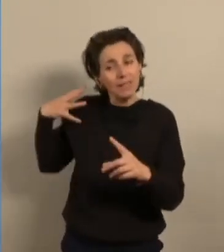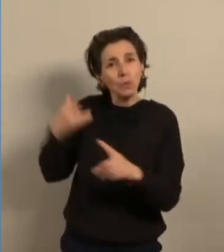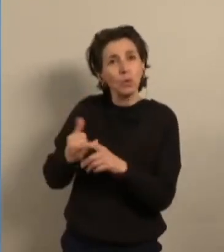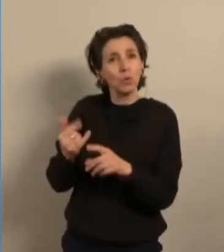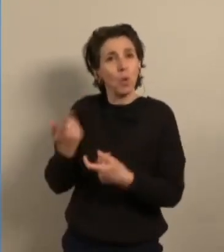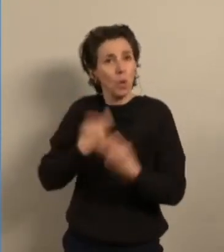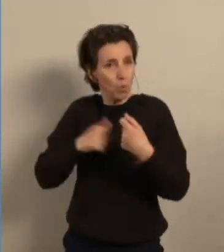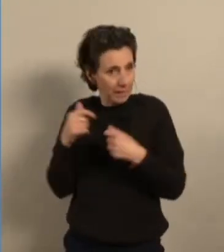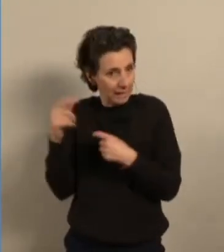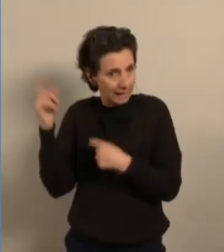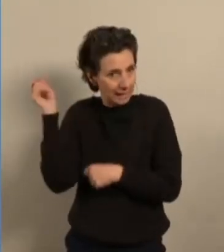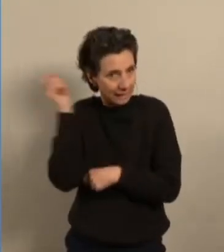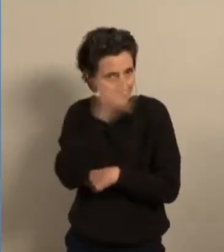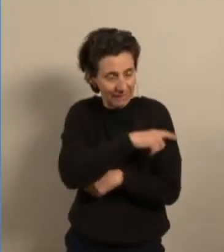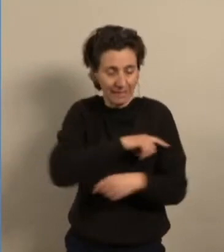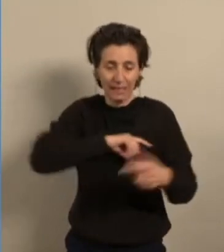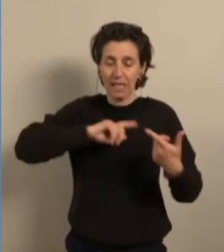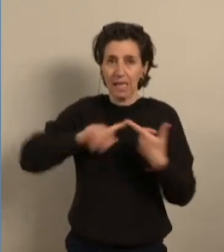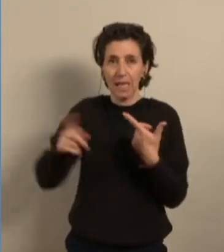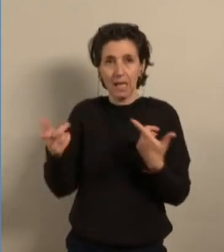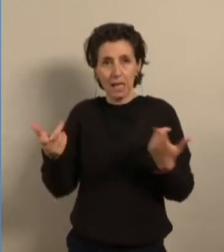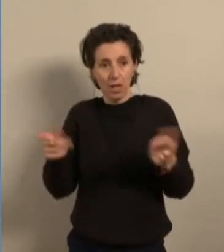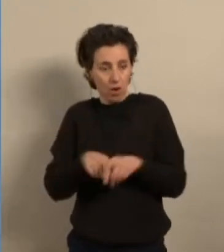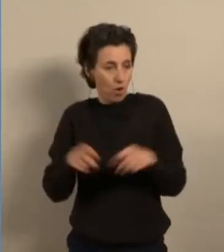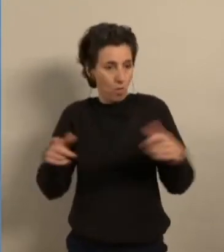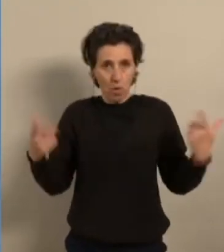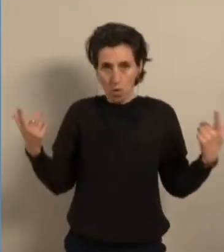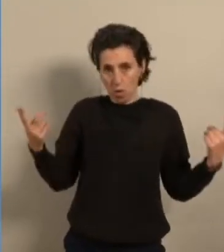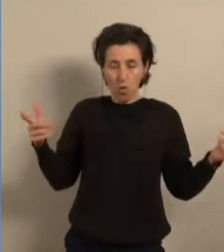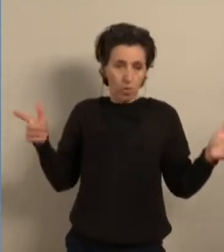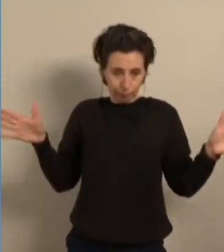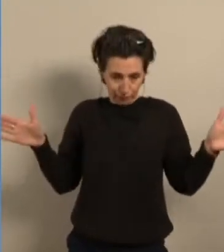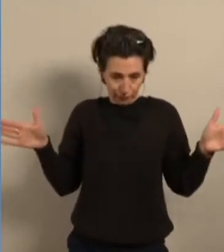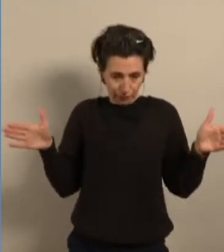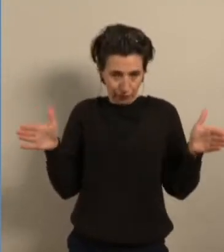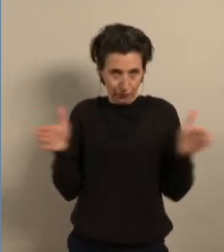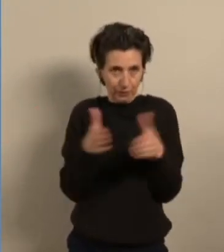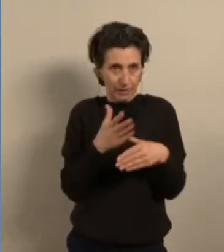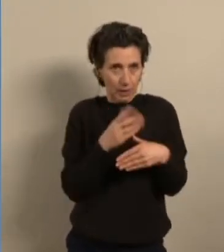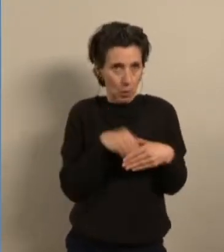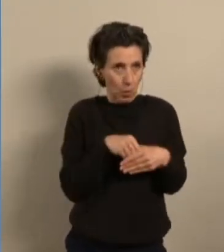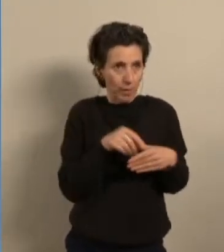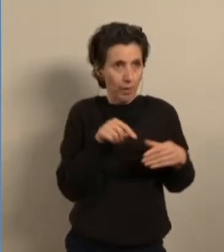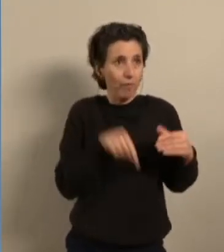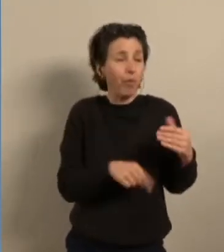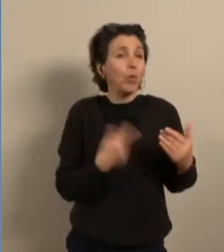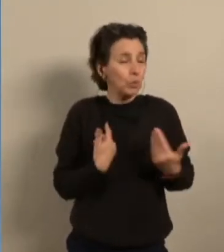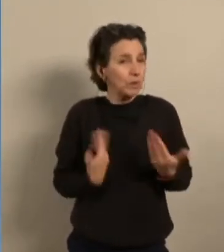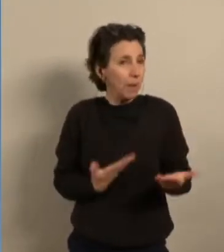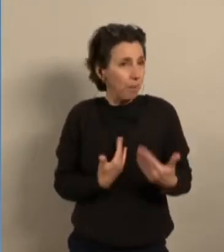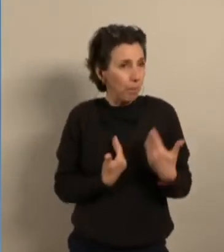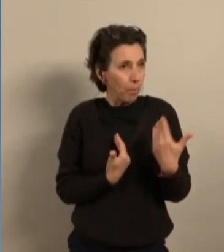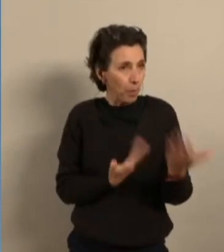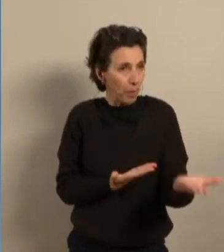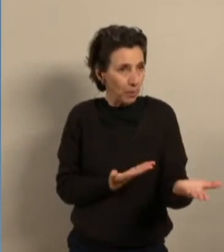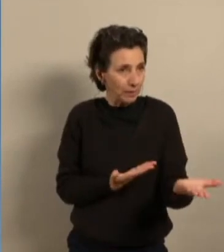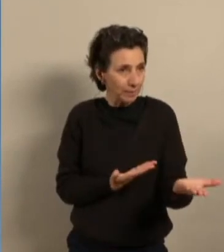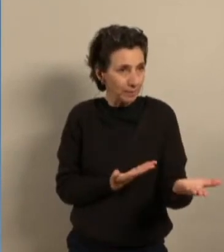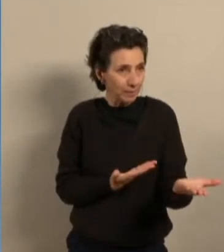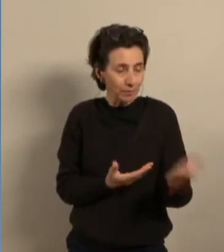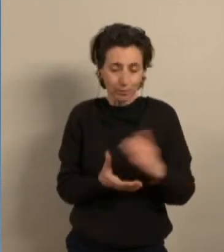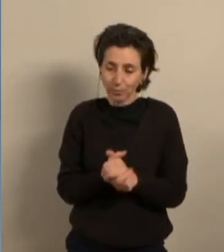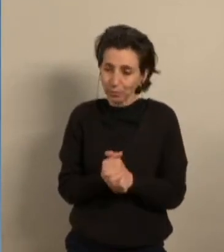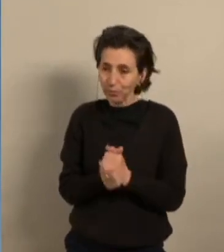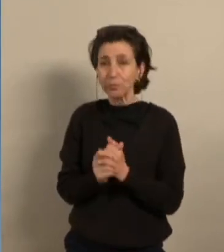économique difficile, eh bien, il faut réduire la voilure. C'est ce que nous vous proposons ici. Donc, considérant la